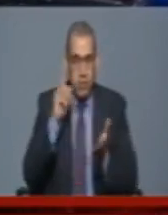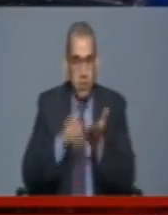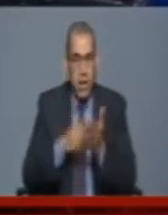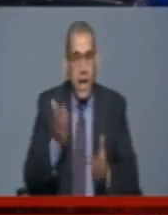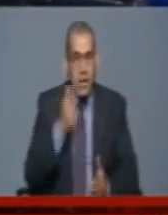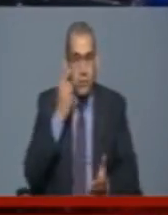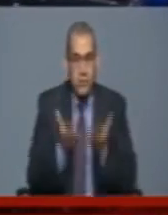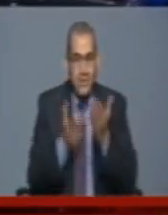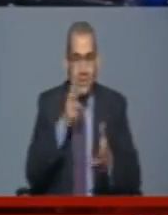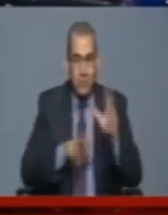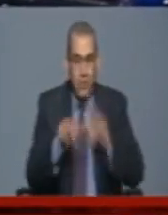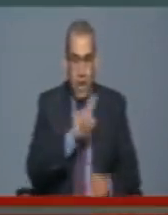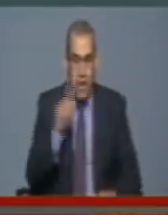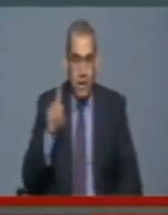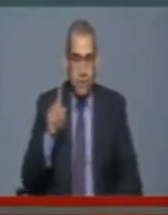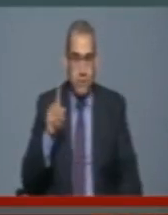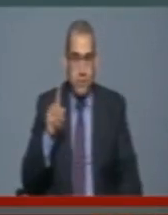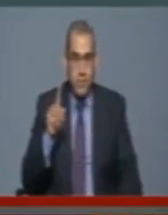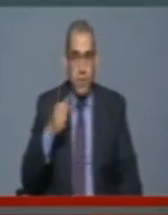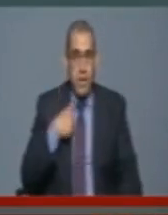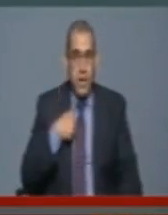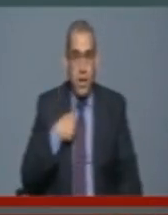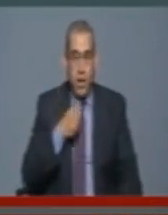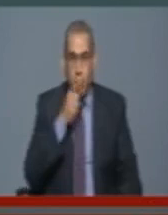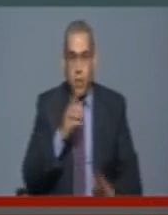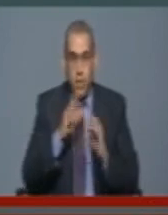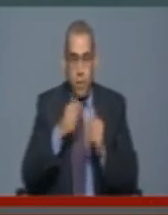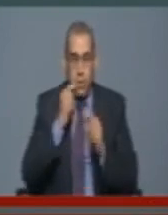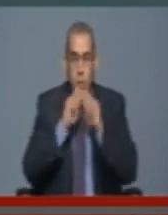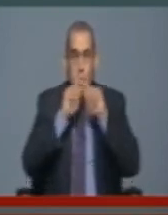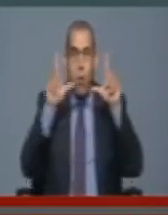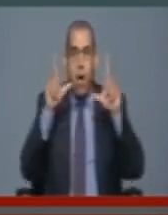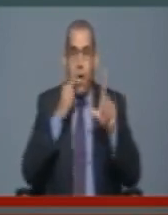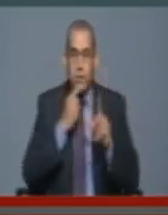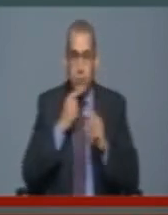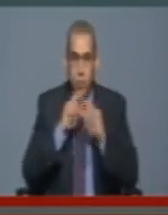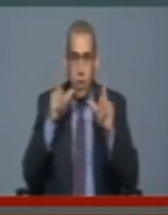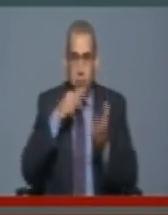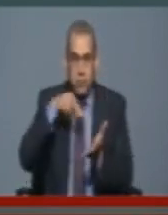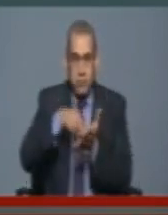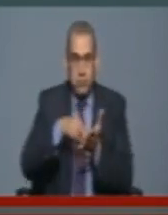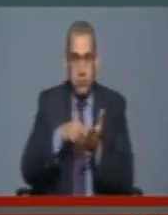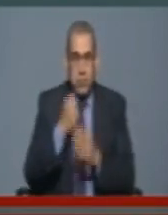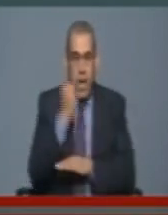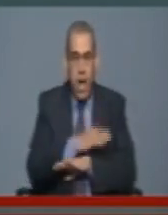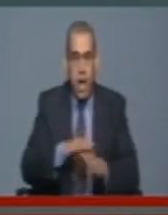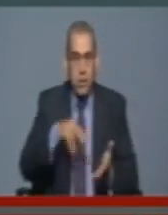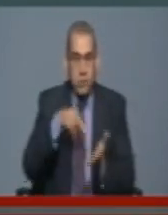مساومات. احنا أمة ليها موقف واضح وتقف على أرض